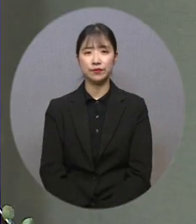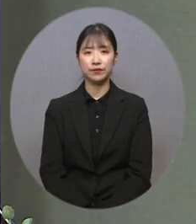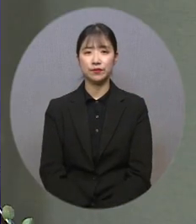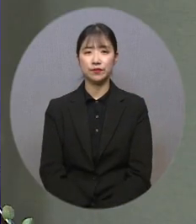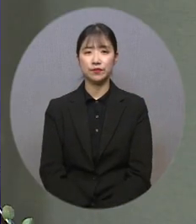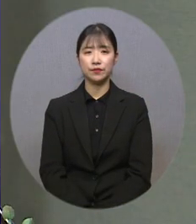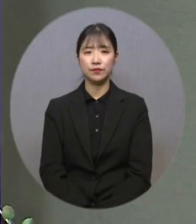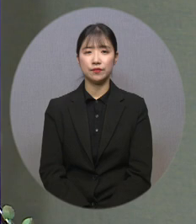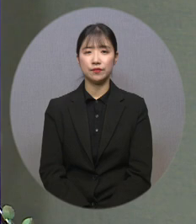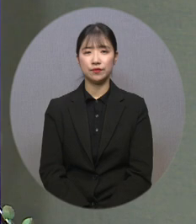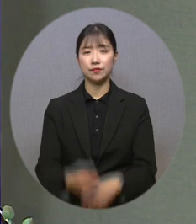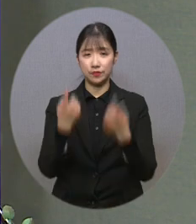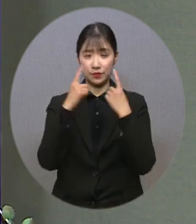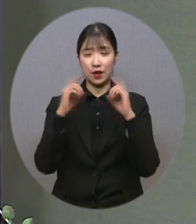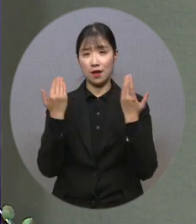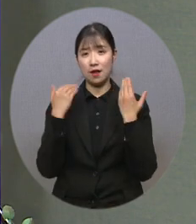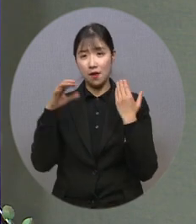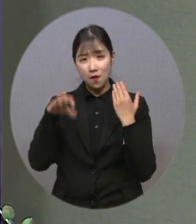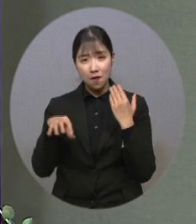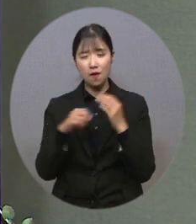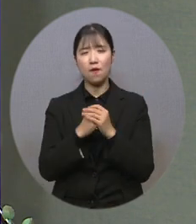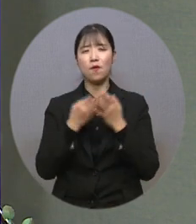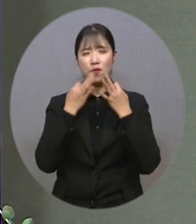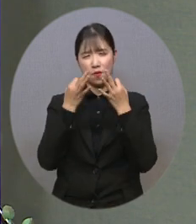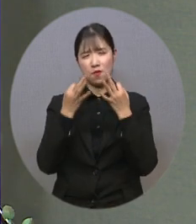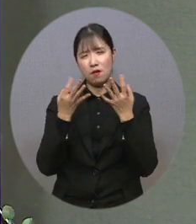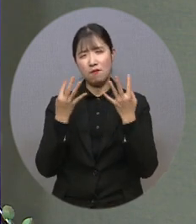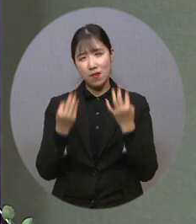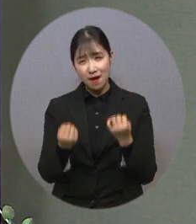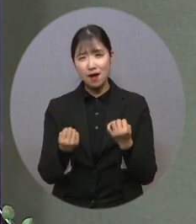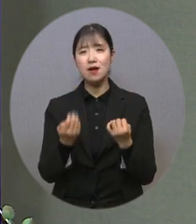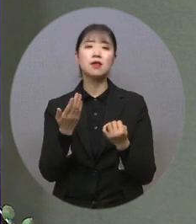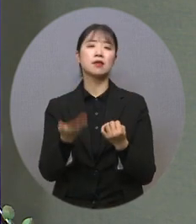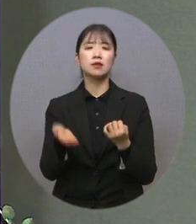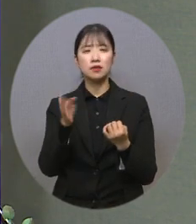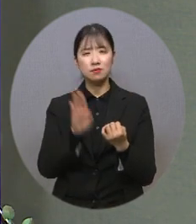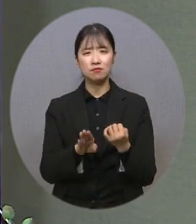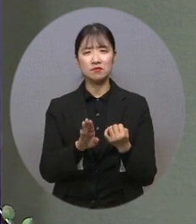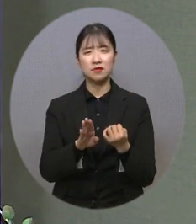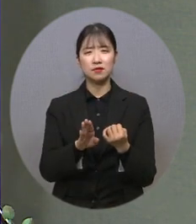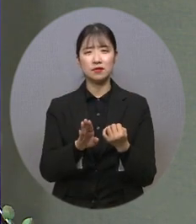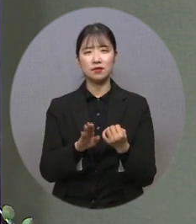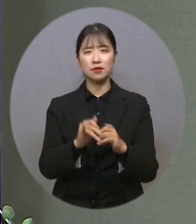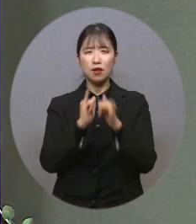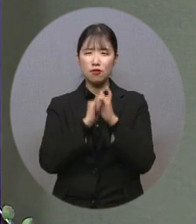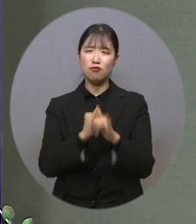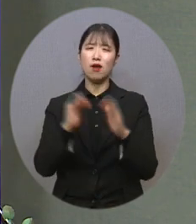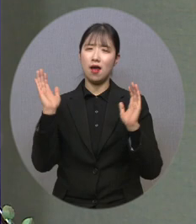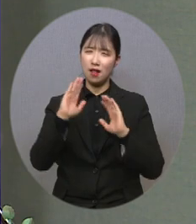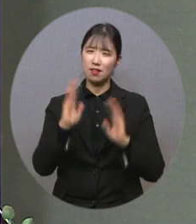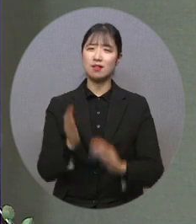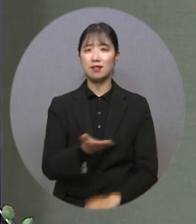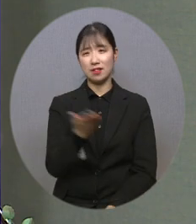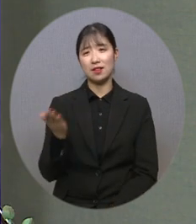그렇게 대학교에서 노력을 많이 하셔도 사실 그 우수한